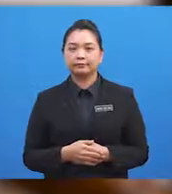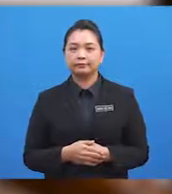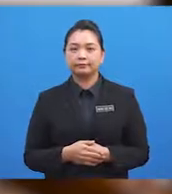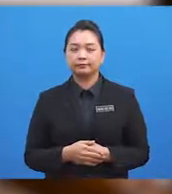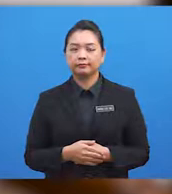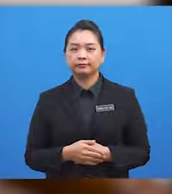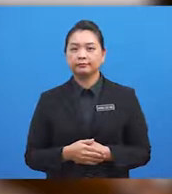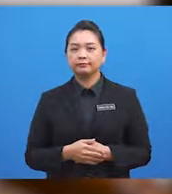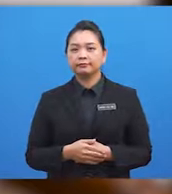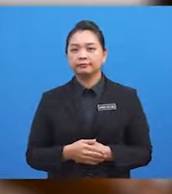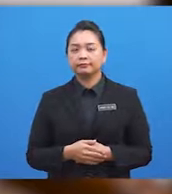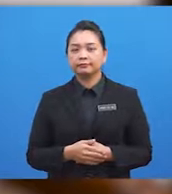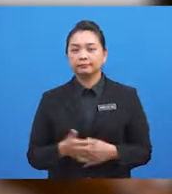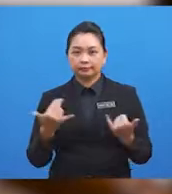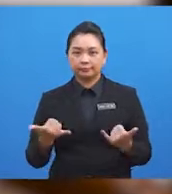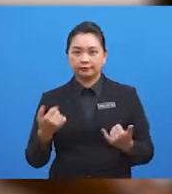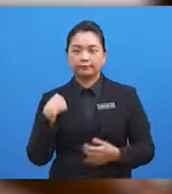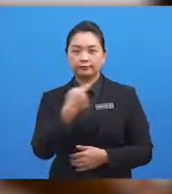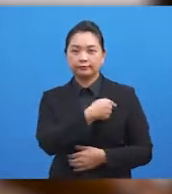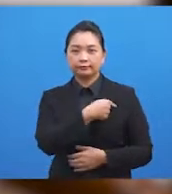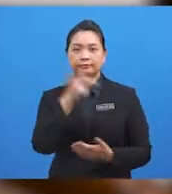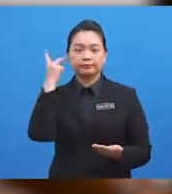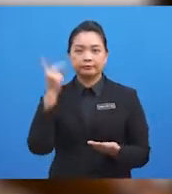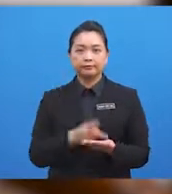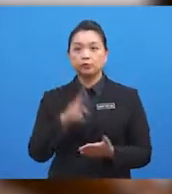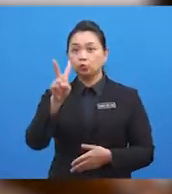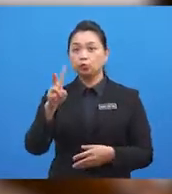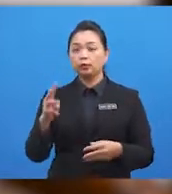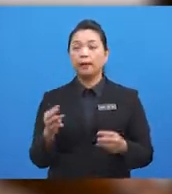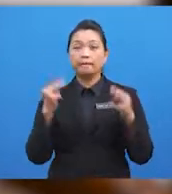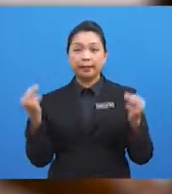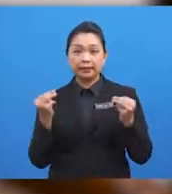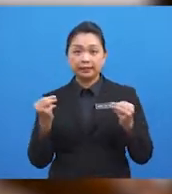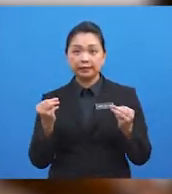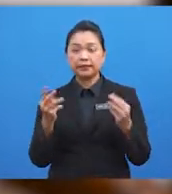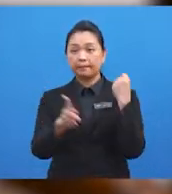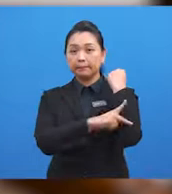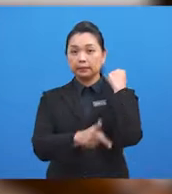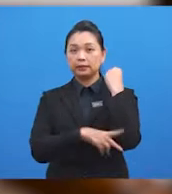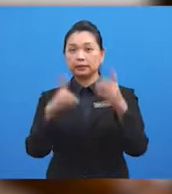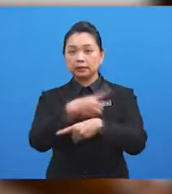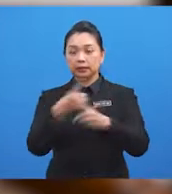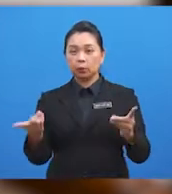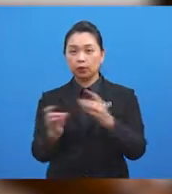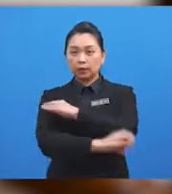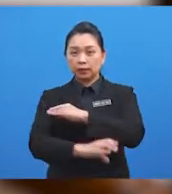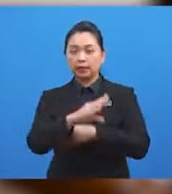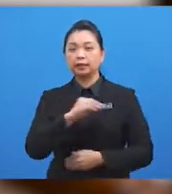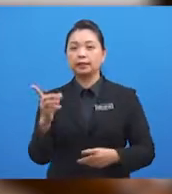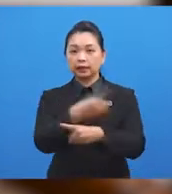Pelajar sekalian, sekarang mari kita kenali dua majlis parlimen, iaitu Dewan Negara dan Dewan